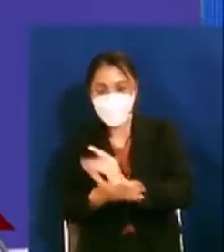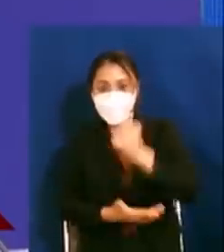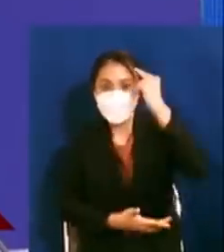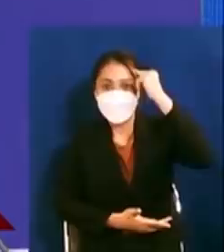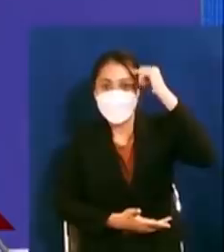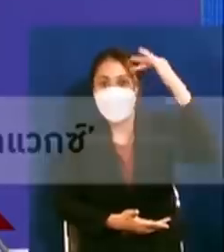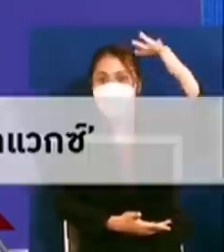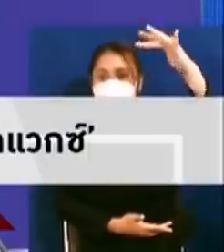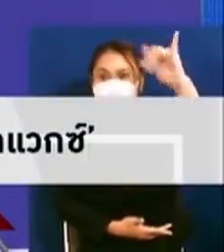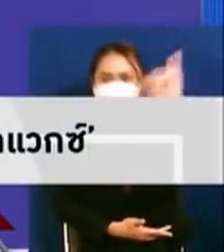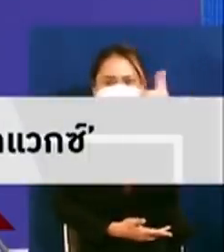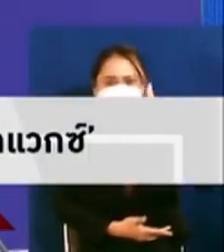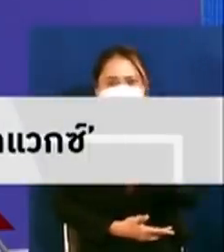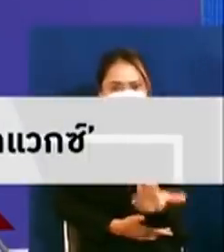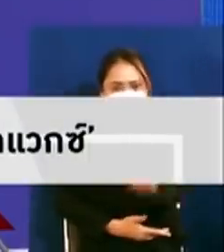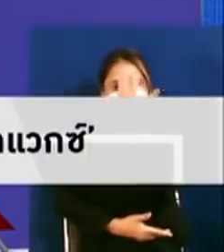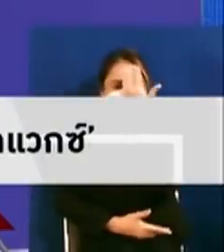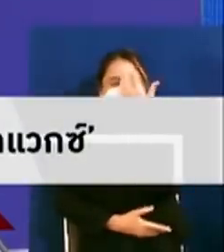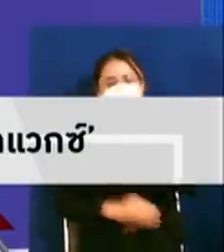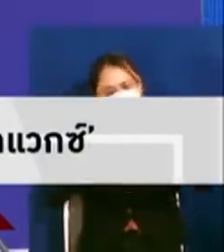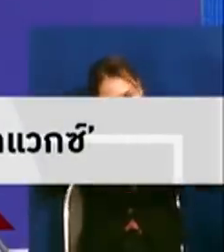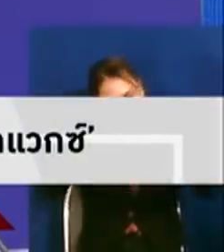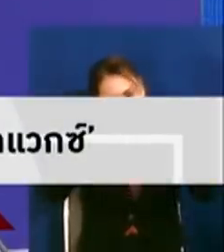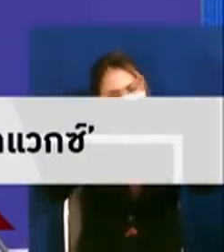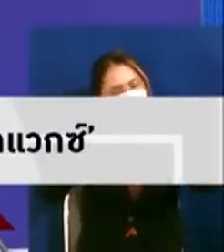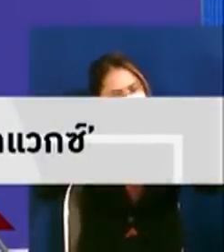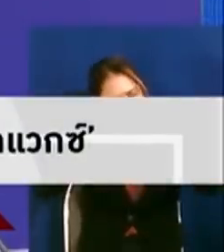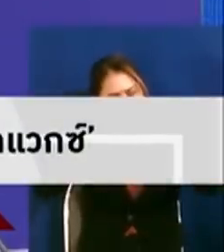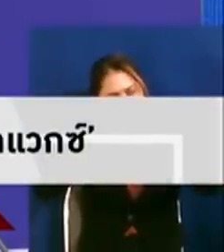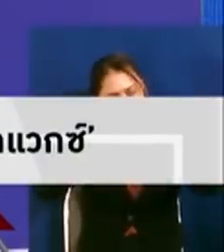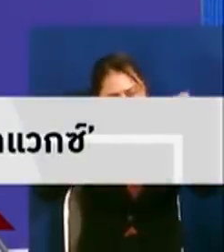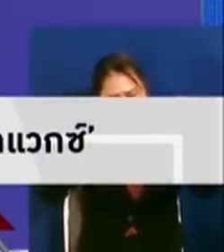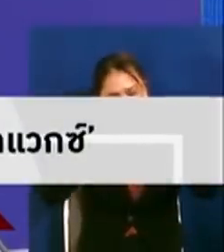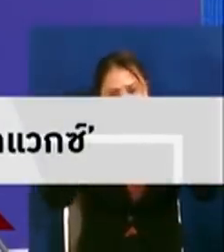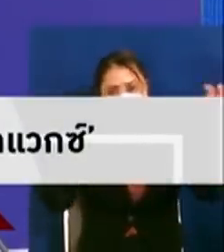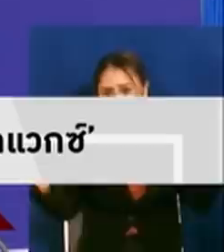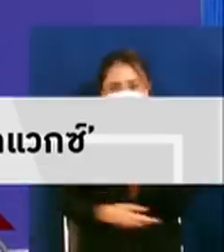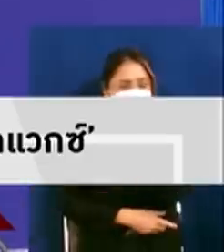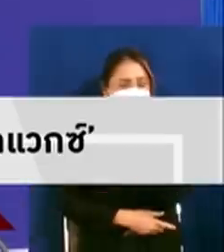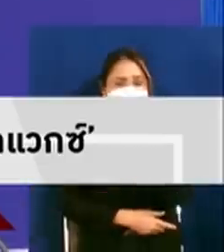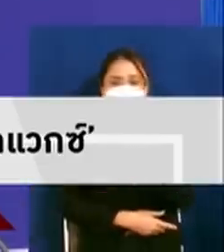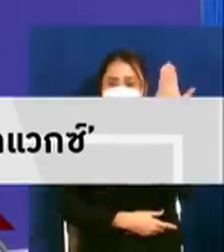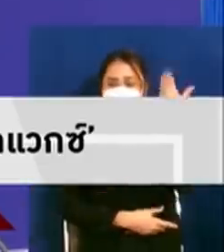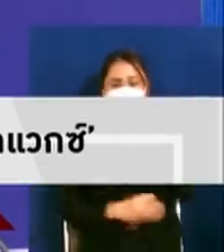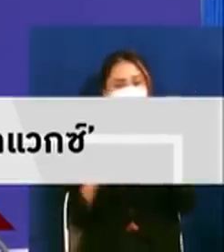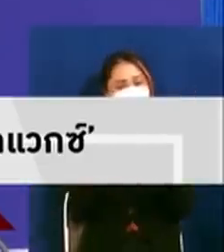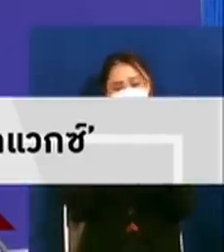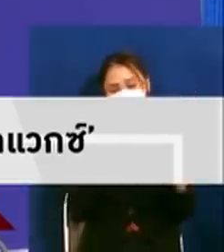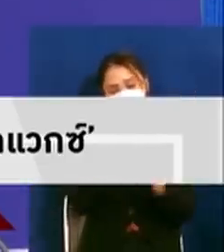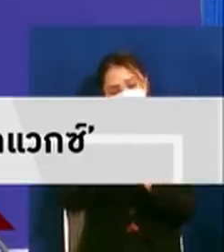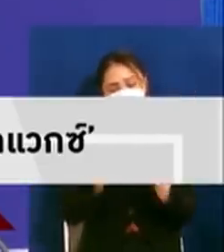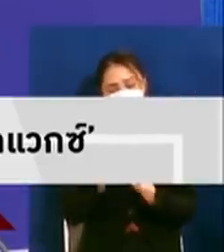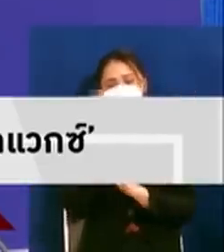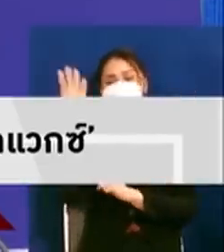งหน้านะครับเกิดขึ้นแล้วทำให้เกิดการระบาดของโรครวดเร็วแล้วก็รุนแรงกว่าที่เคยเป็นมาก่อนในช่วงปีที่แล้วนะครับก็ทำ